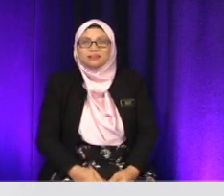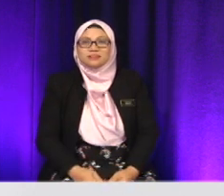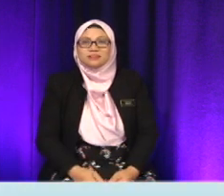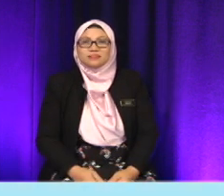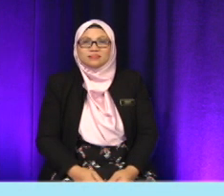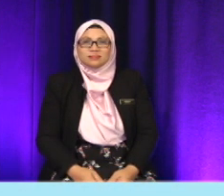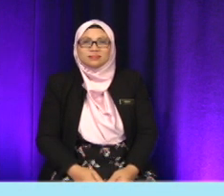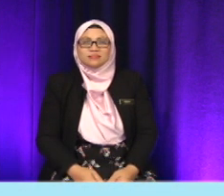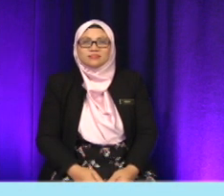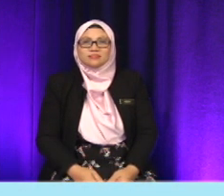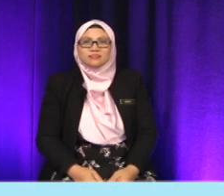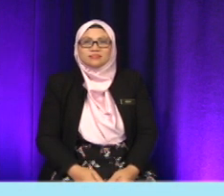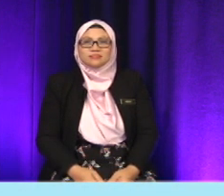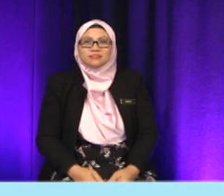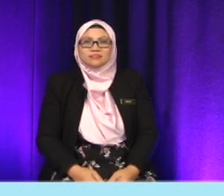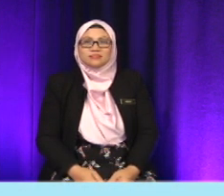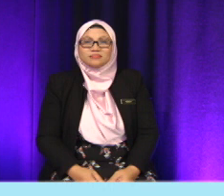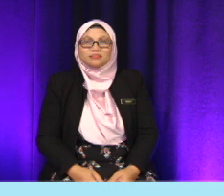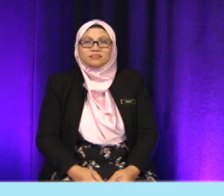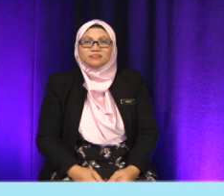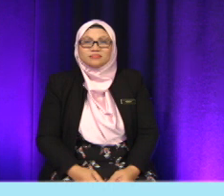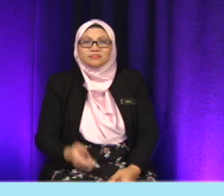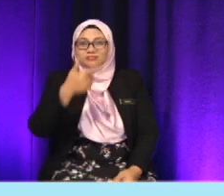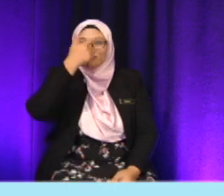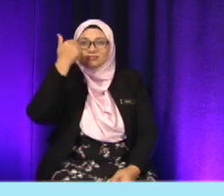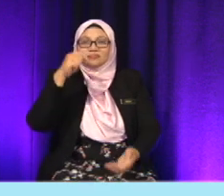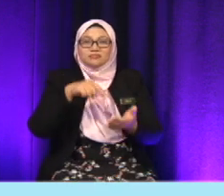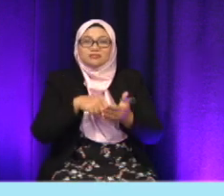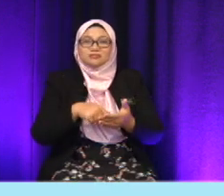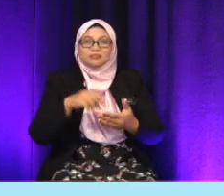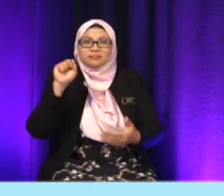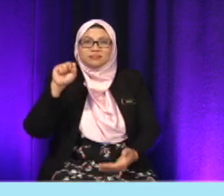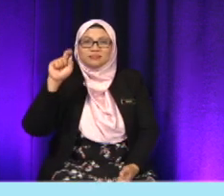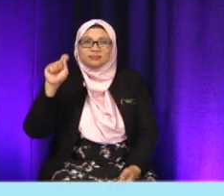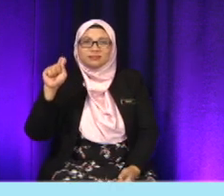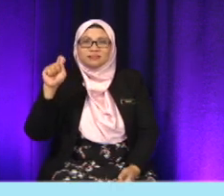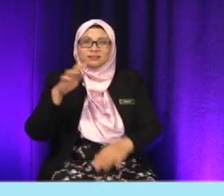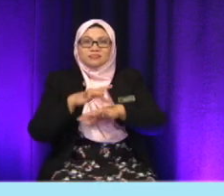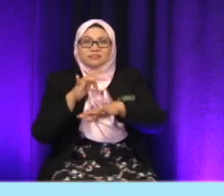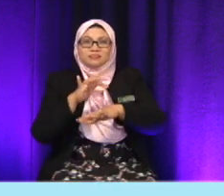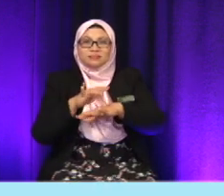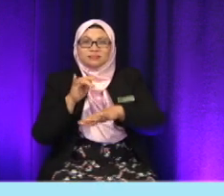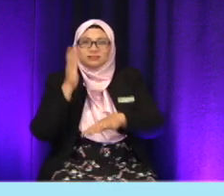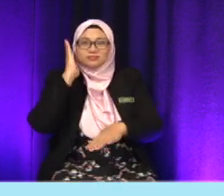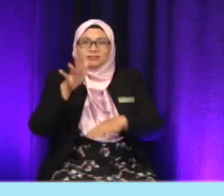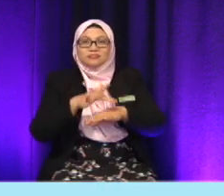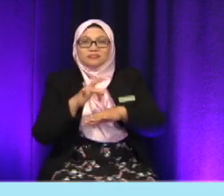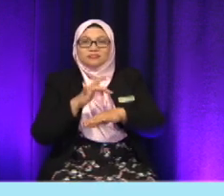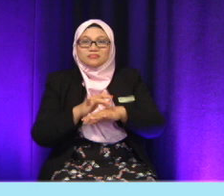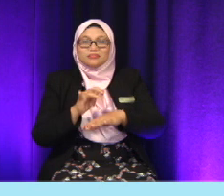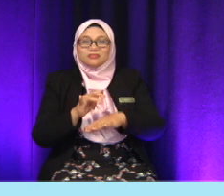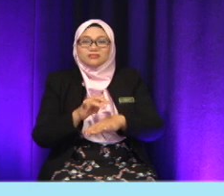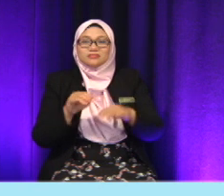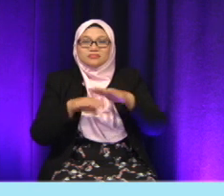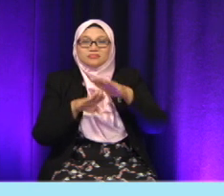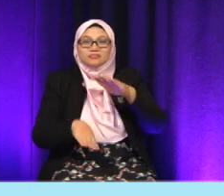kemudian panjang dan juga lebar sebab ini adalah Sintak panggilan dia akan Panggil yang ini Oke